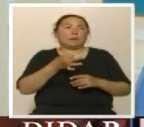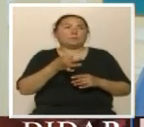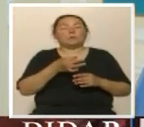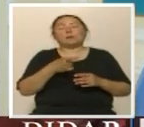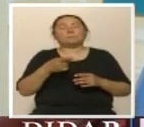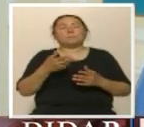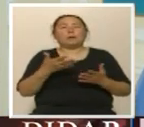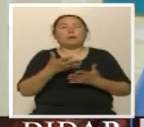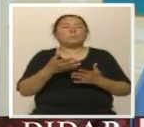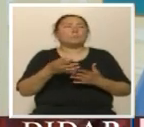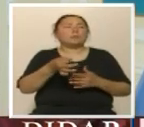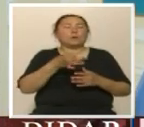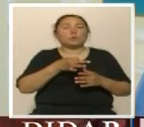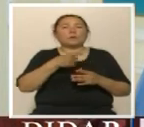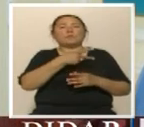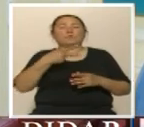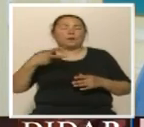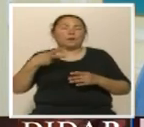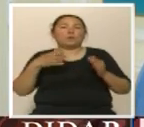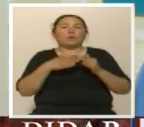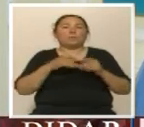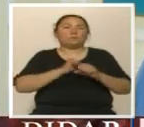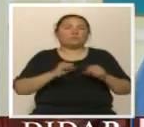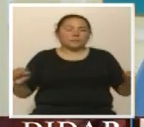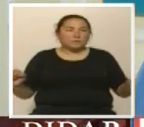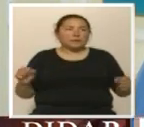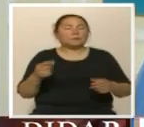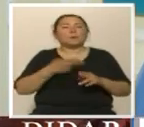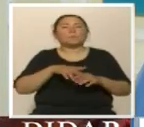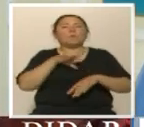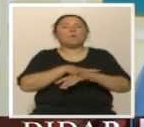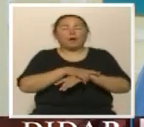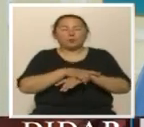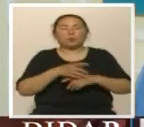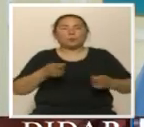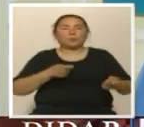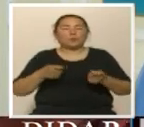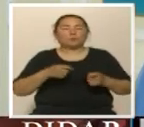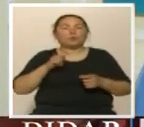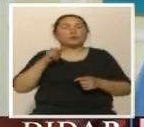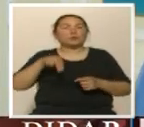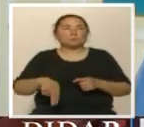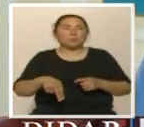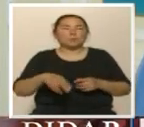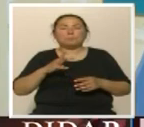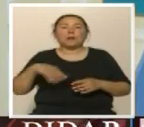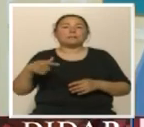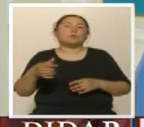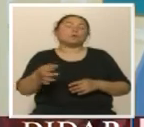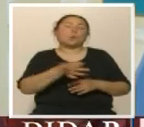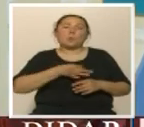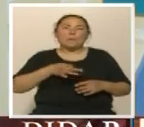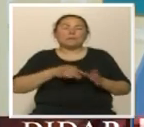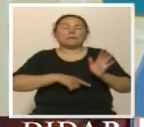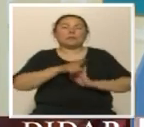Жанаозен произошел взрыв двухэтажном жилом доме по данному факту управления по чрезвычайным ситуациям монстровской области